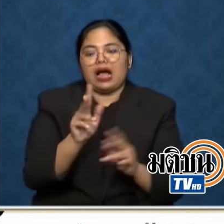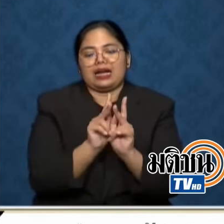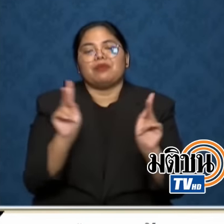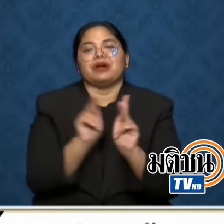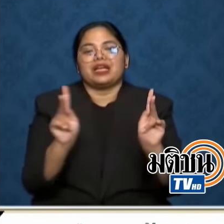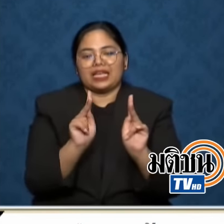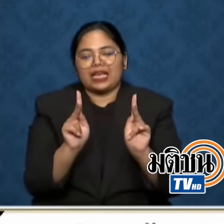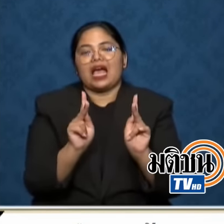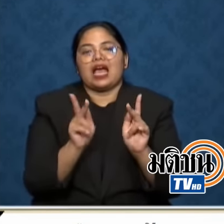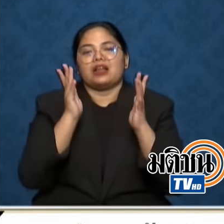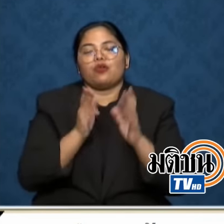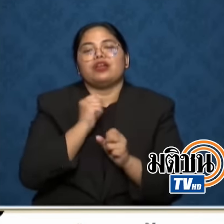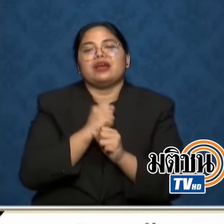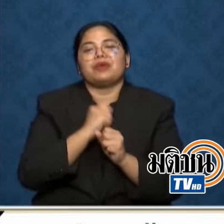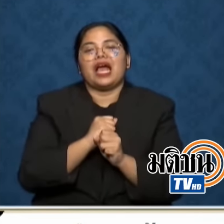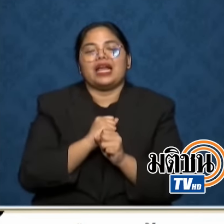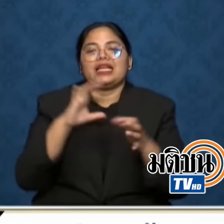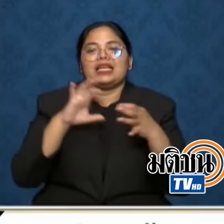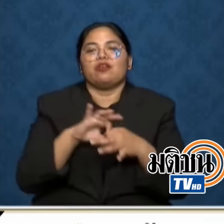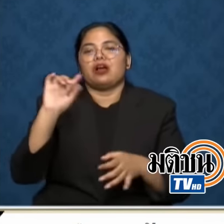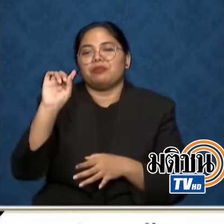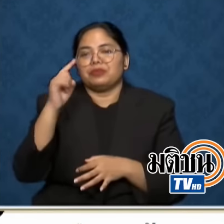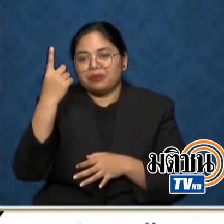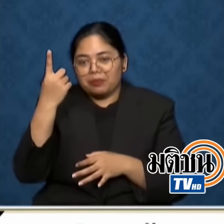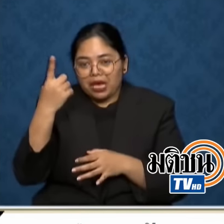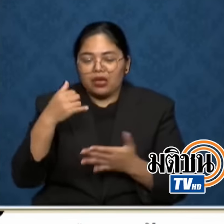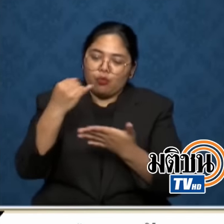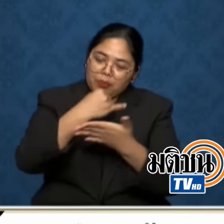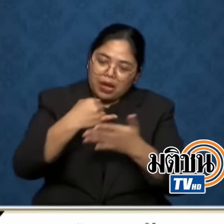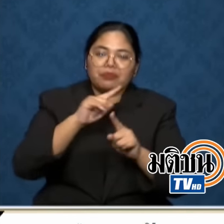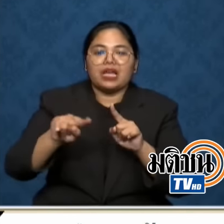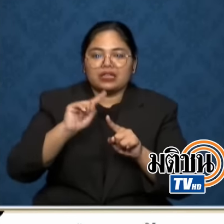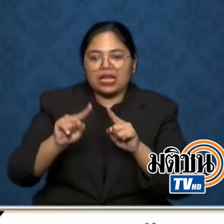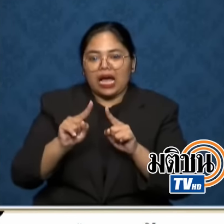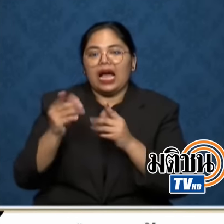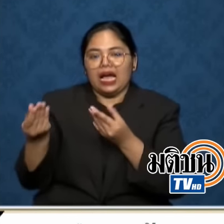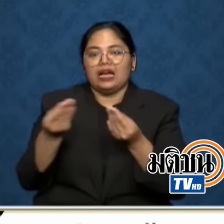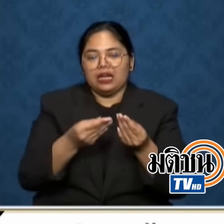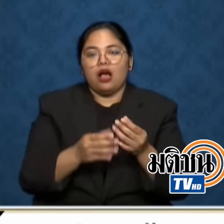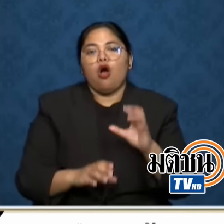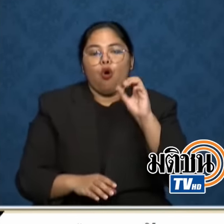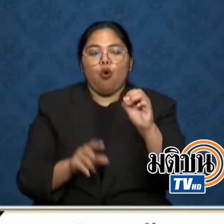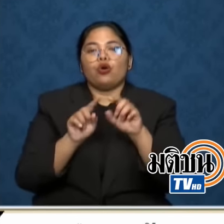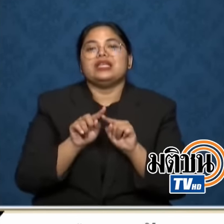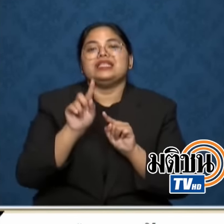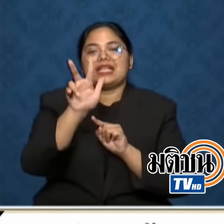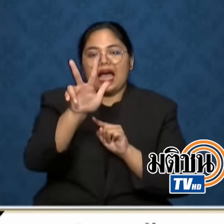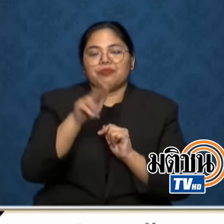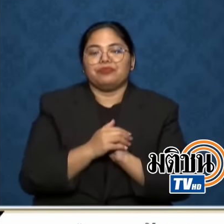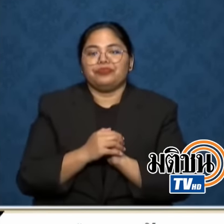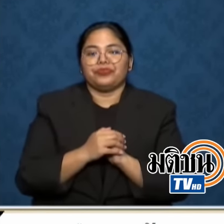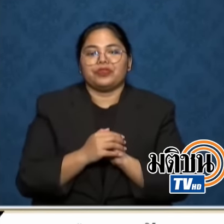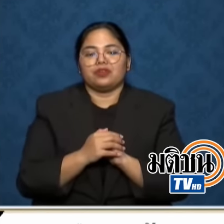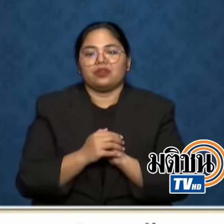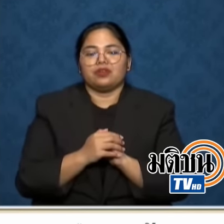การที่เป็นแรงงานสร้างสรรค์เข้ามาก่อนและเขาจะบอกท่านเองครับ โอที่3ครับ Open